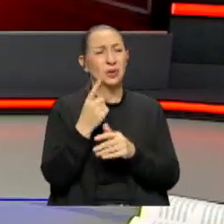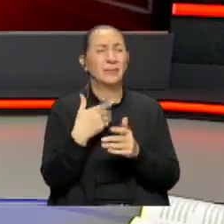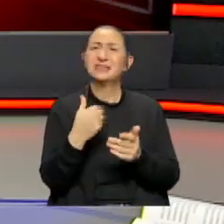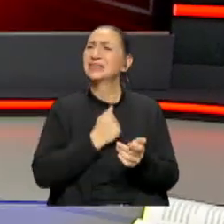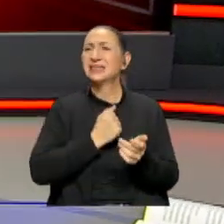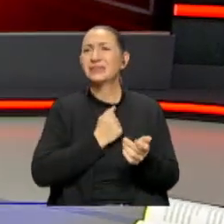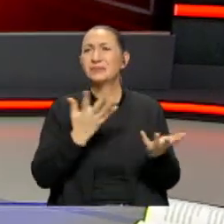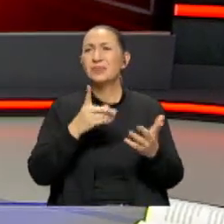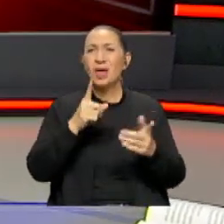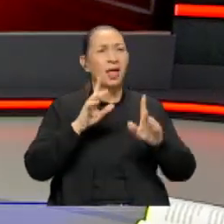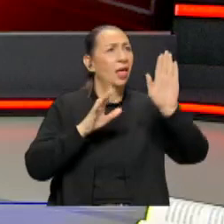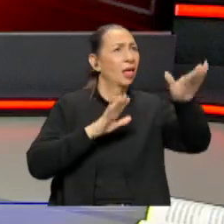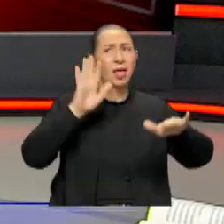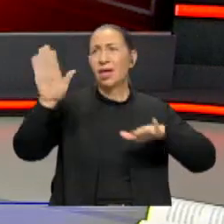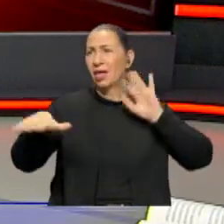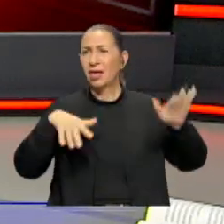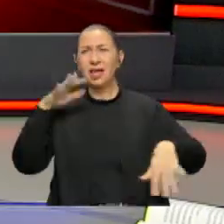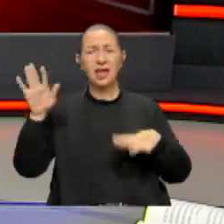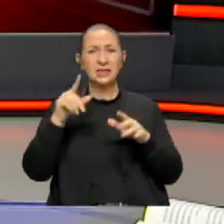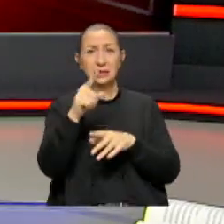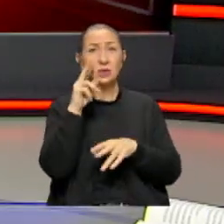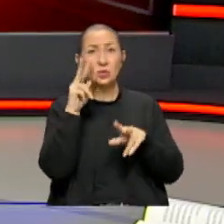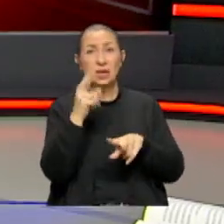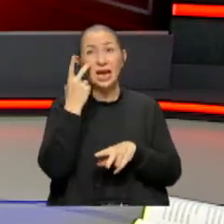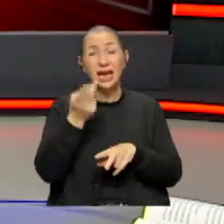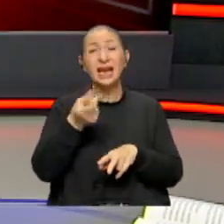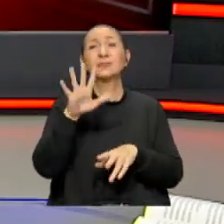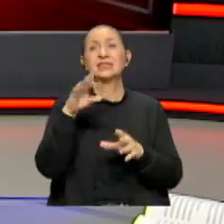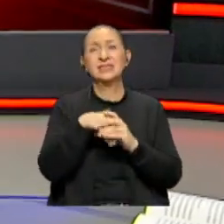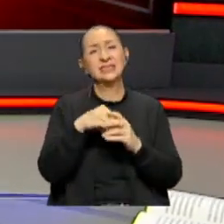sıkıldım yani bu savrulmalardan. Ama sizin gözünüzden kaçmasın hiç olmazsa.